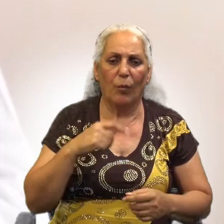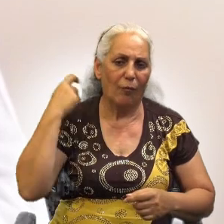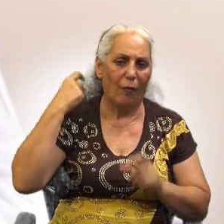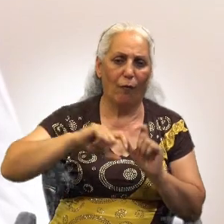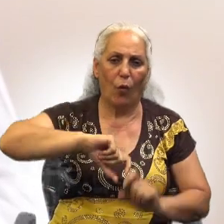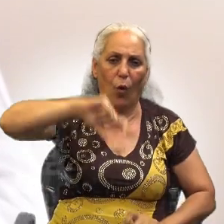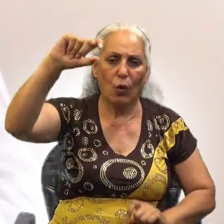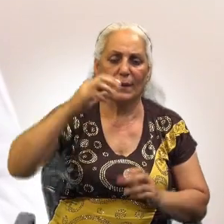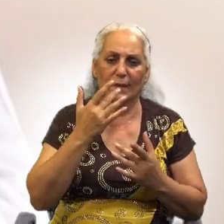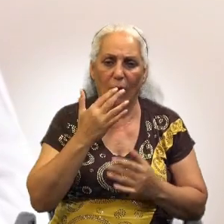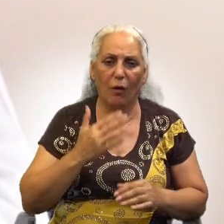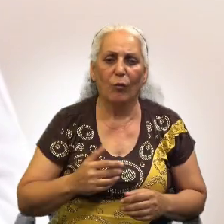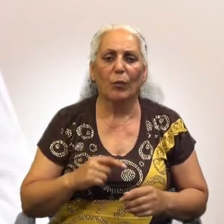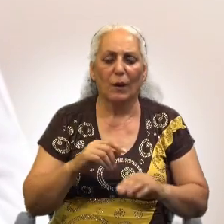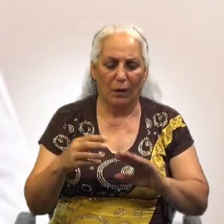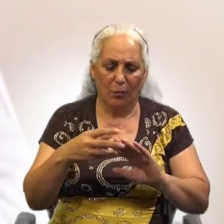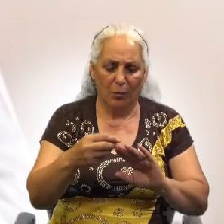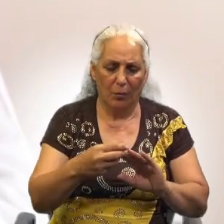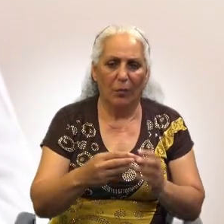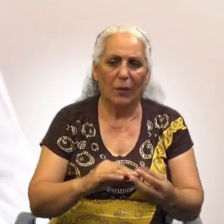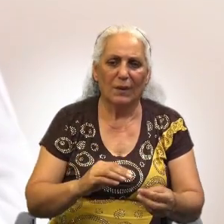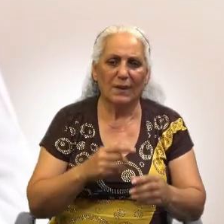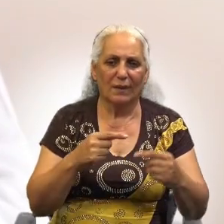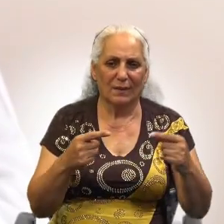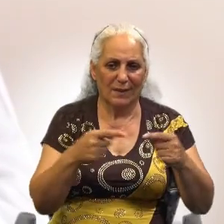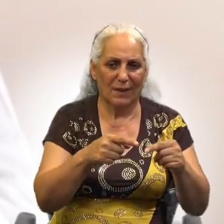հատվածներում, ցավեր ծայրանդամներում,